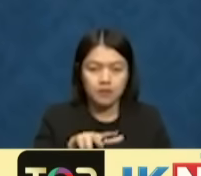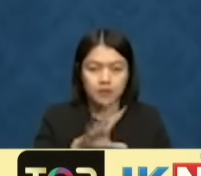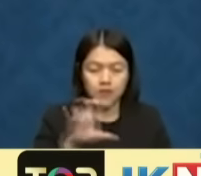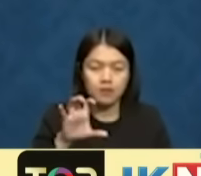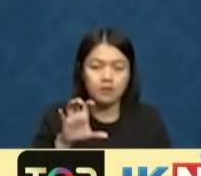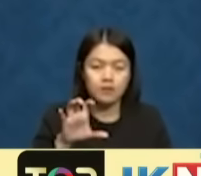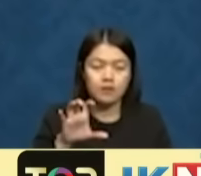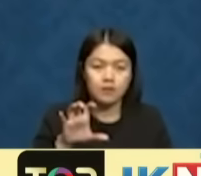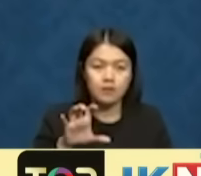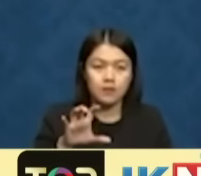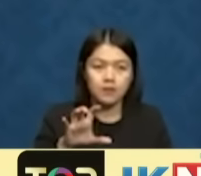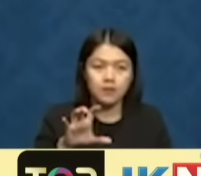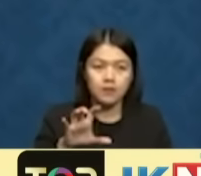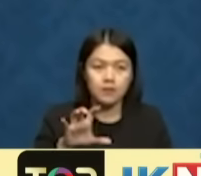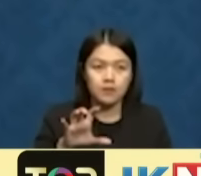83,500